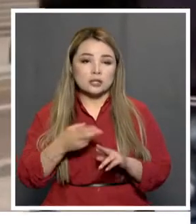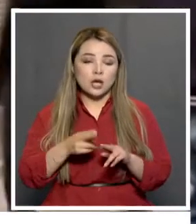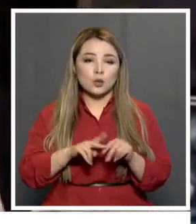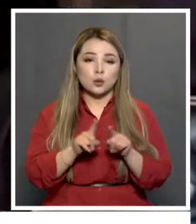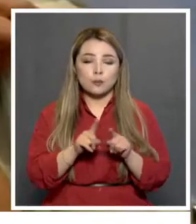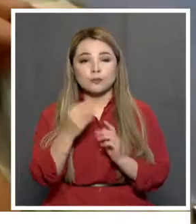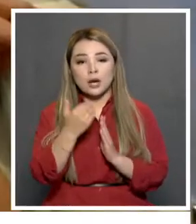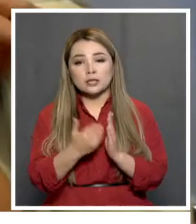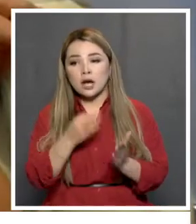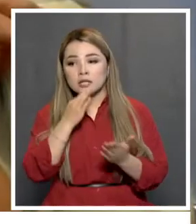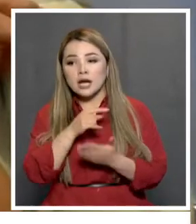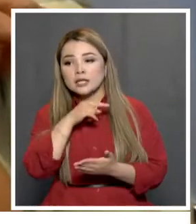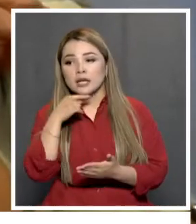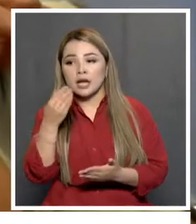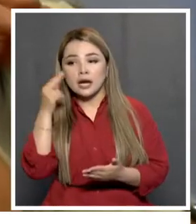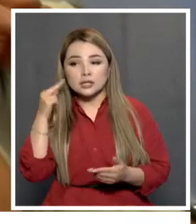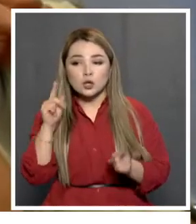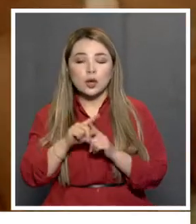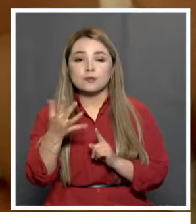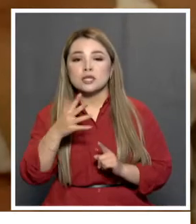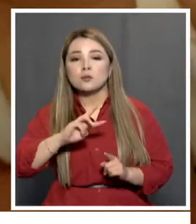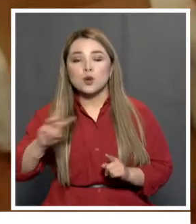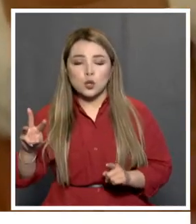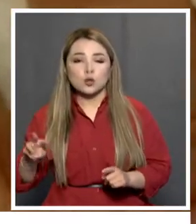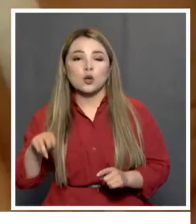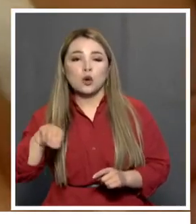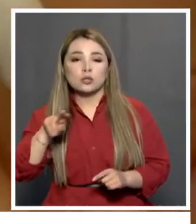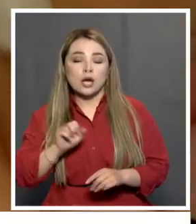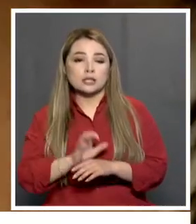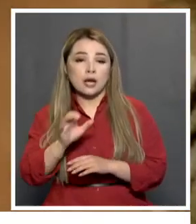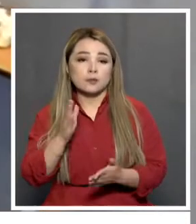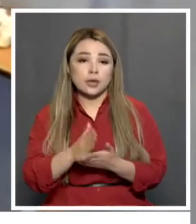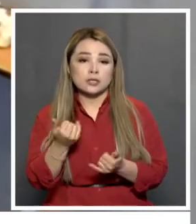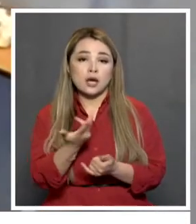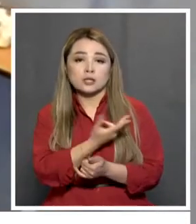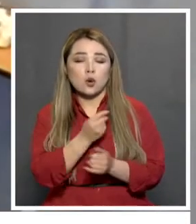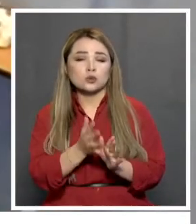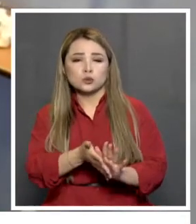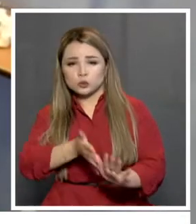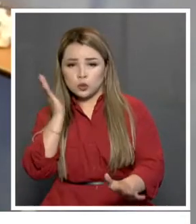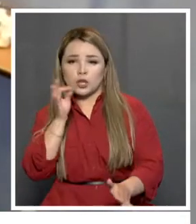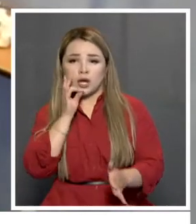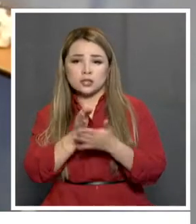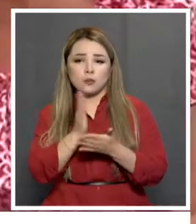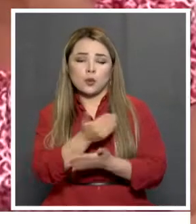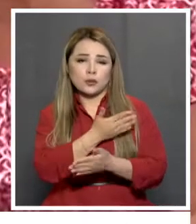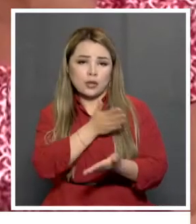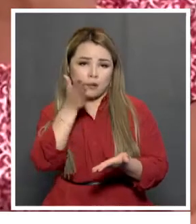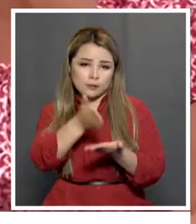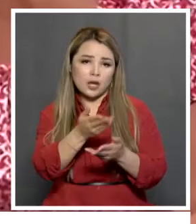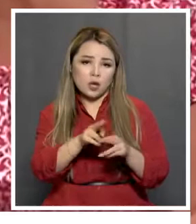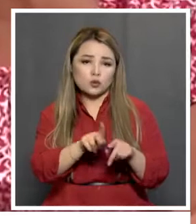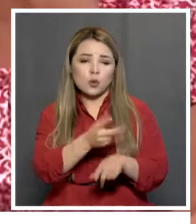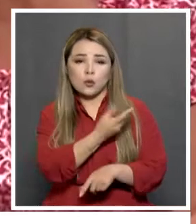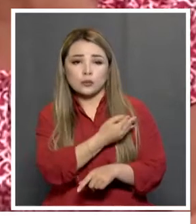ресейлік және қытайлық вакцинаның 5 миллион дозасы жеткізілді. Оны алу үшін кешеден бері ұзын сонар кезек. Мұнда халықтың